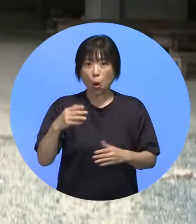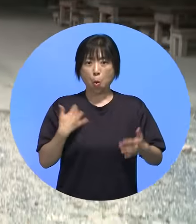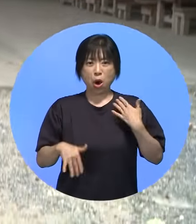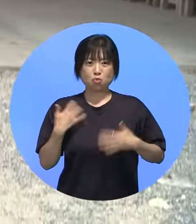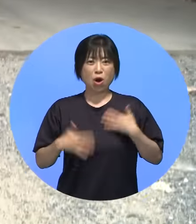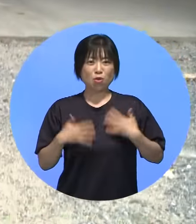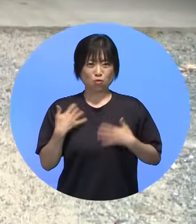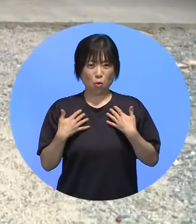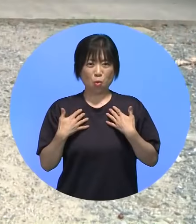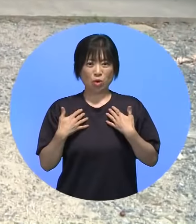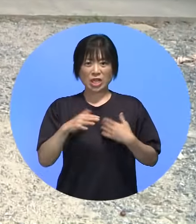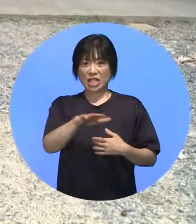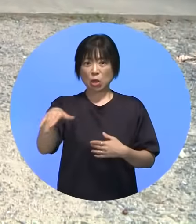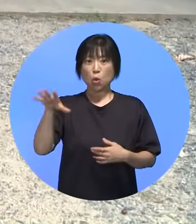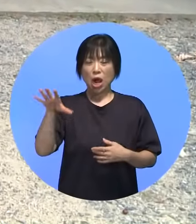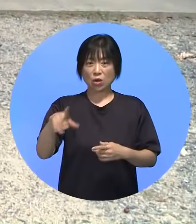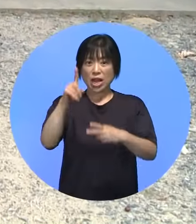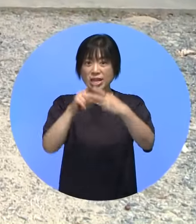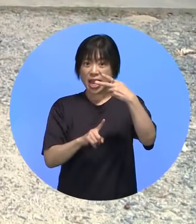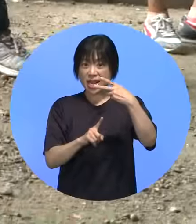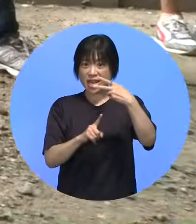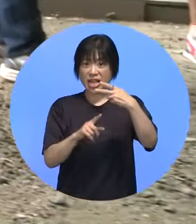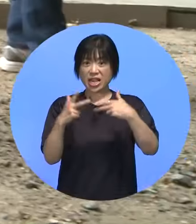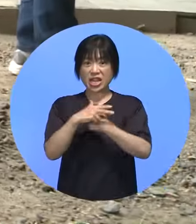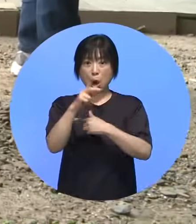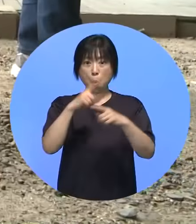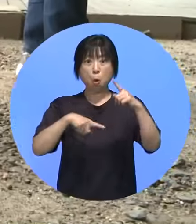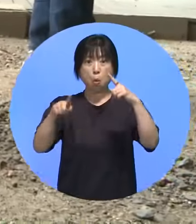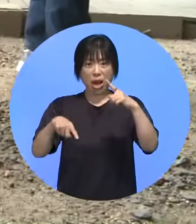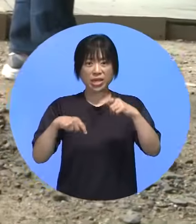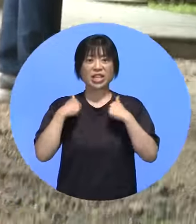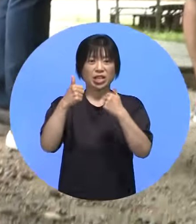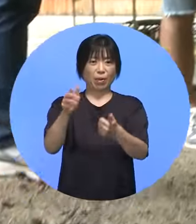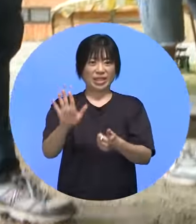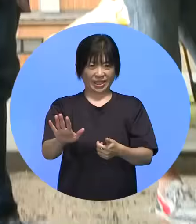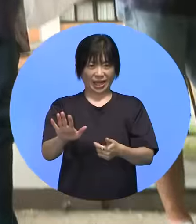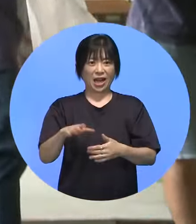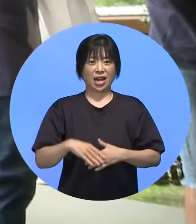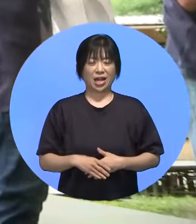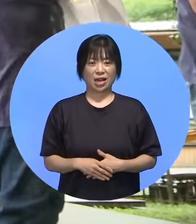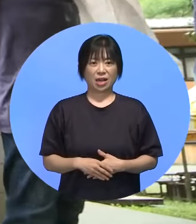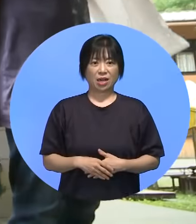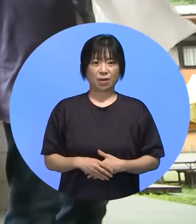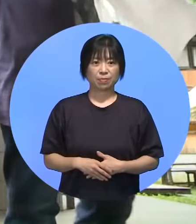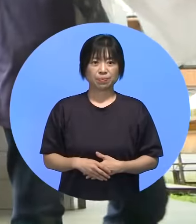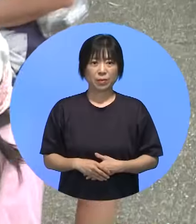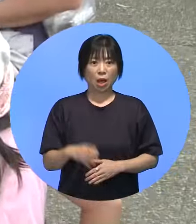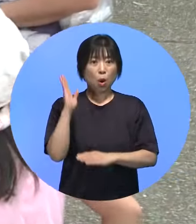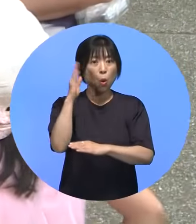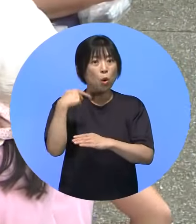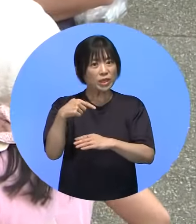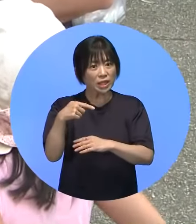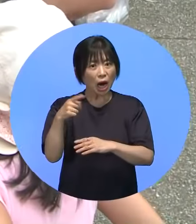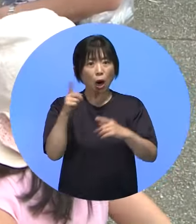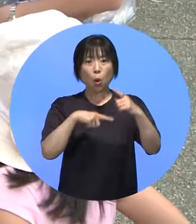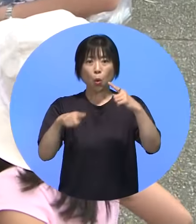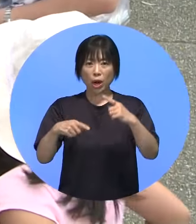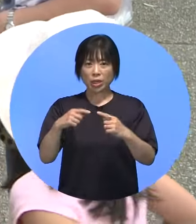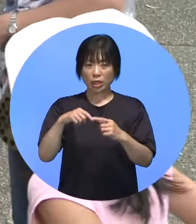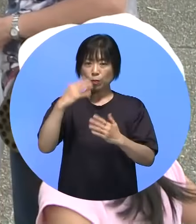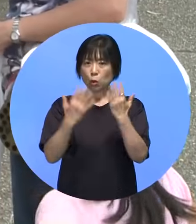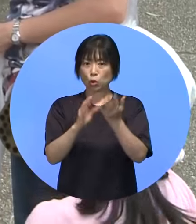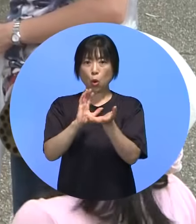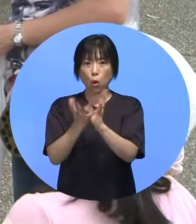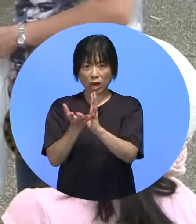ワクワクの里ガール千里北公園を散策しました滋賀防衛にある草花について